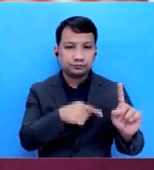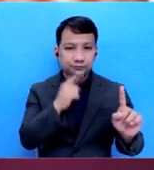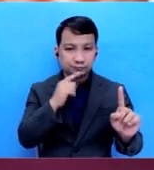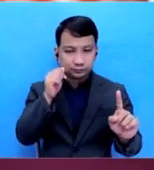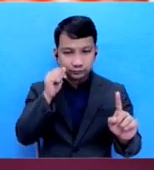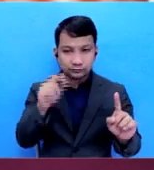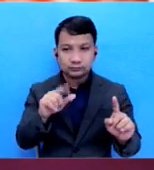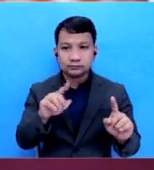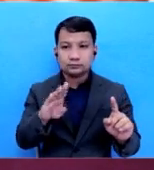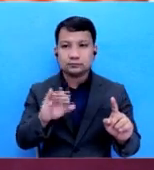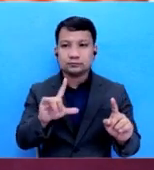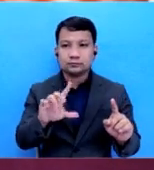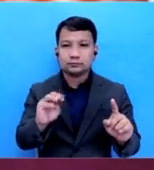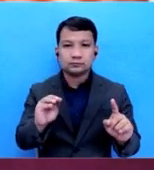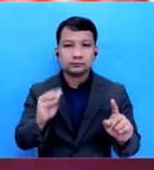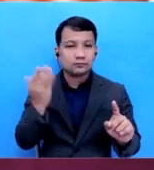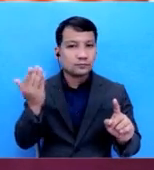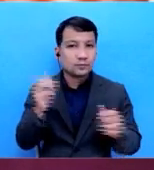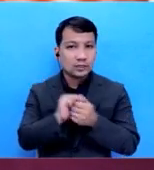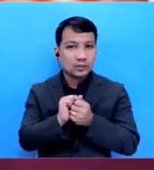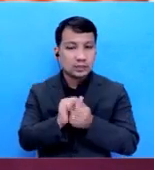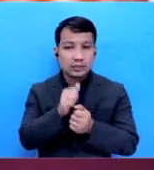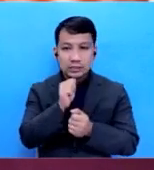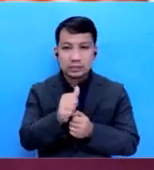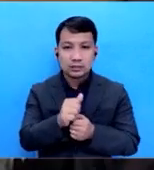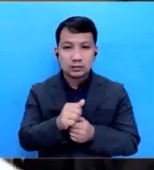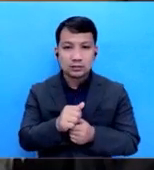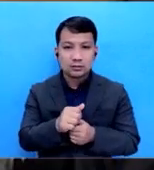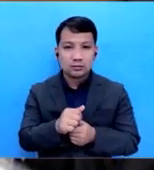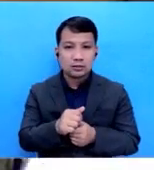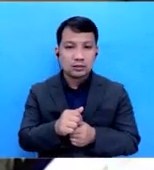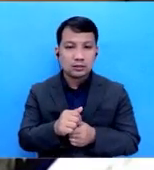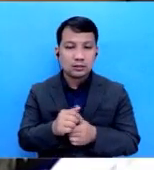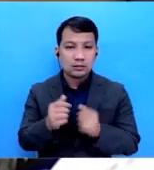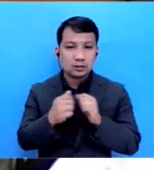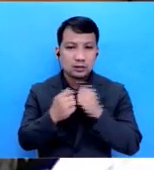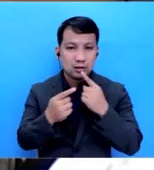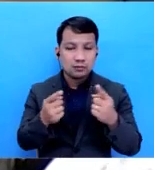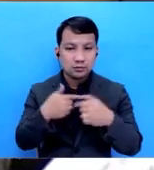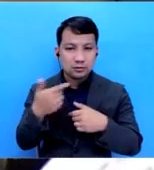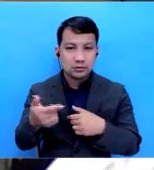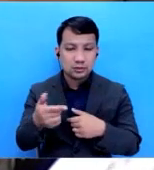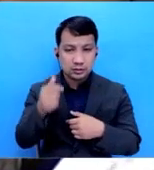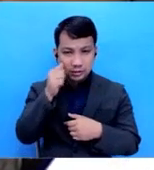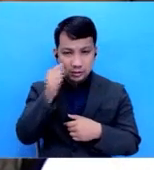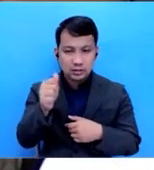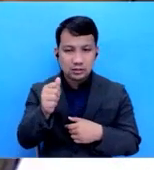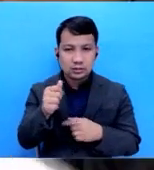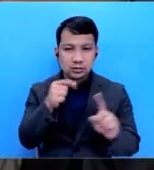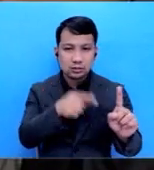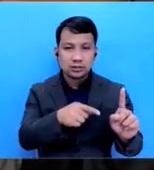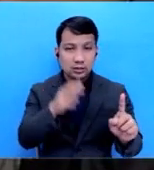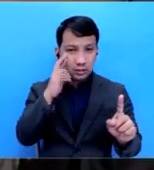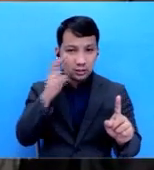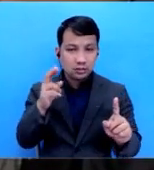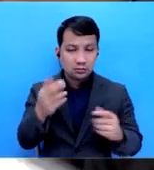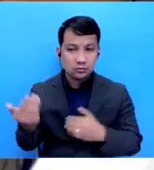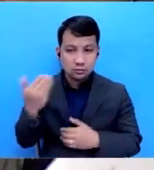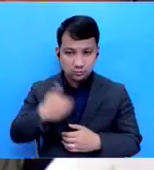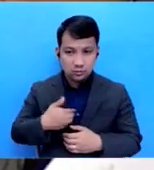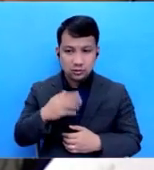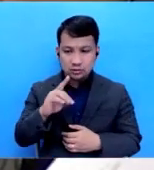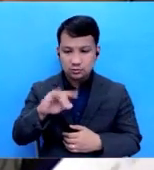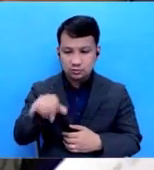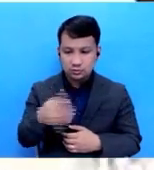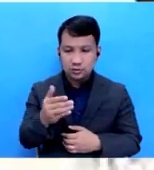ay hindi kasama dun sa crime. Dagdag pa ni Aguirre, mismo si Ragos ang lumapit sa DOJ noon